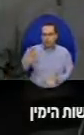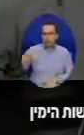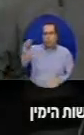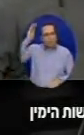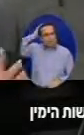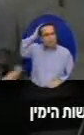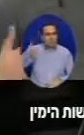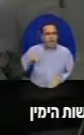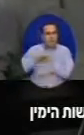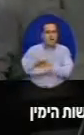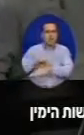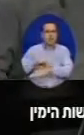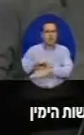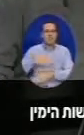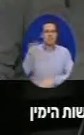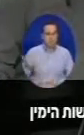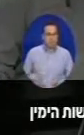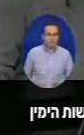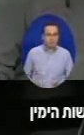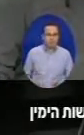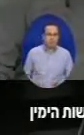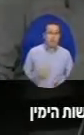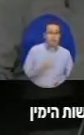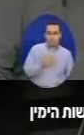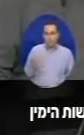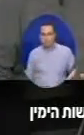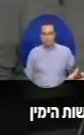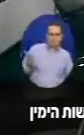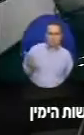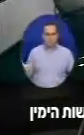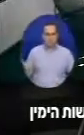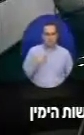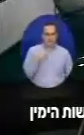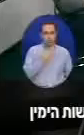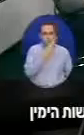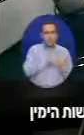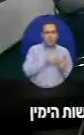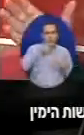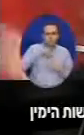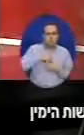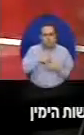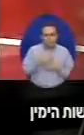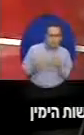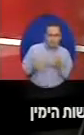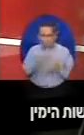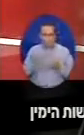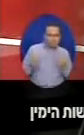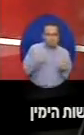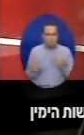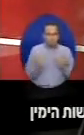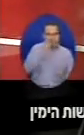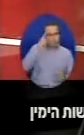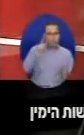בין פעולות כמנהיג ימין, לבין לא ללכת לבחירות. אז מה שאנחנו רואים בעצם זה את נפשו המסוכסכת, אבל אני רוצה להמשיך